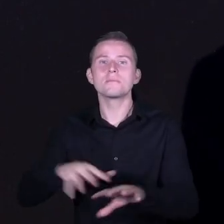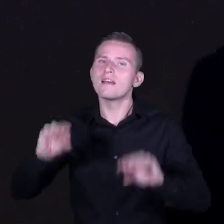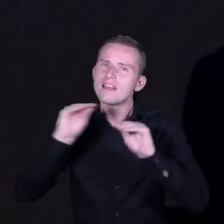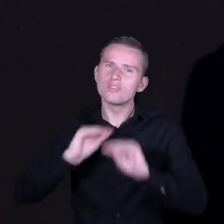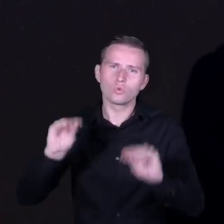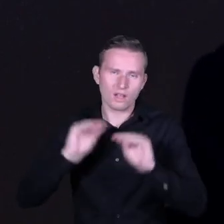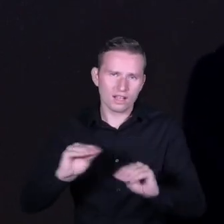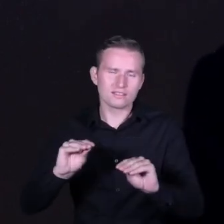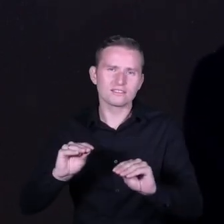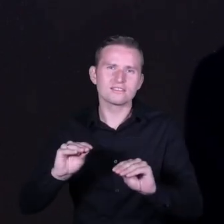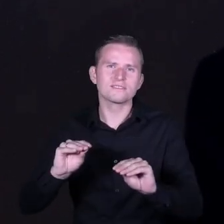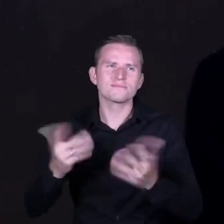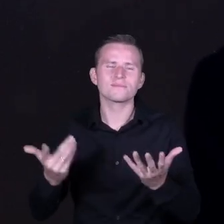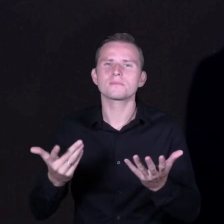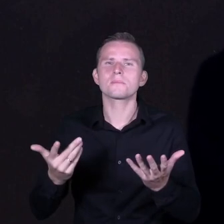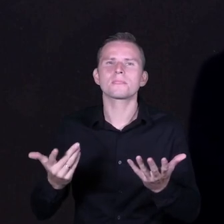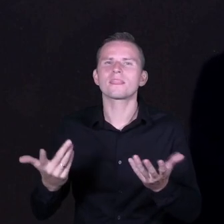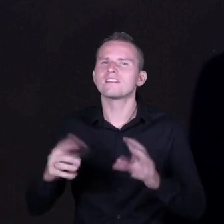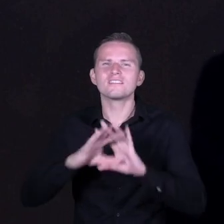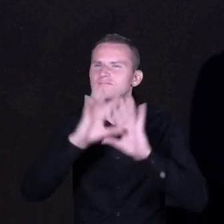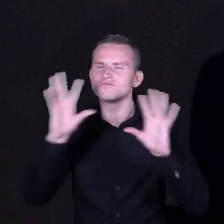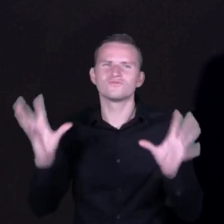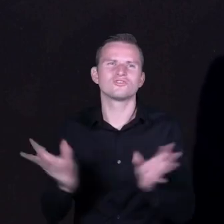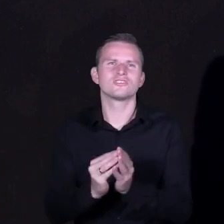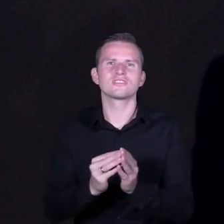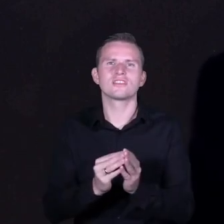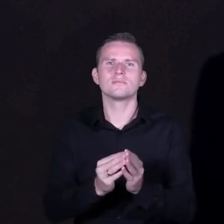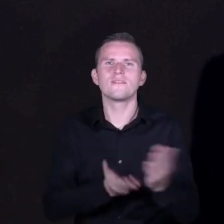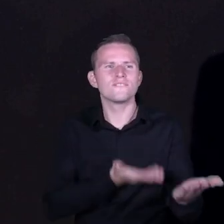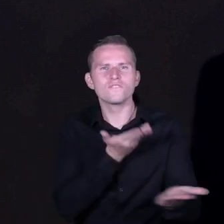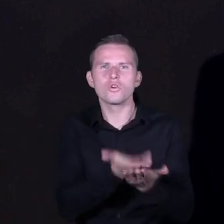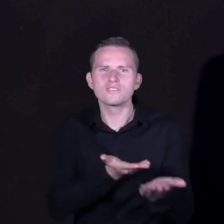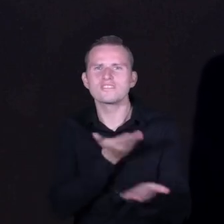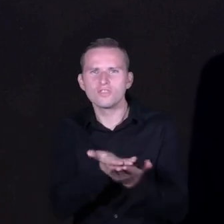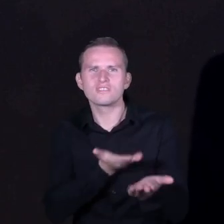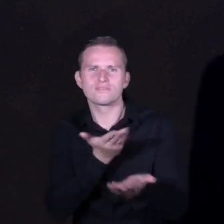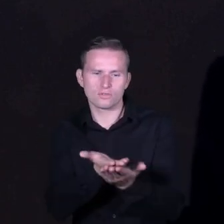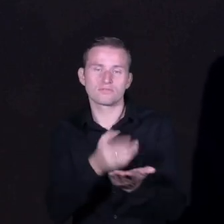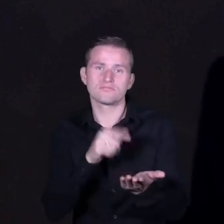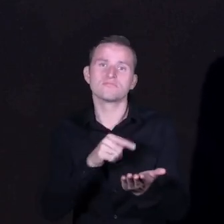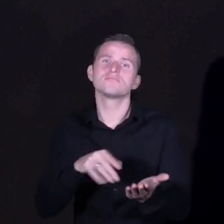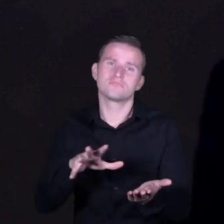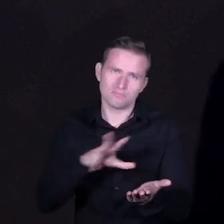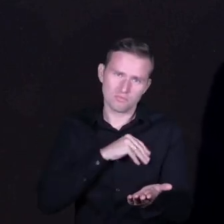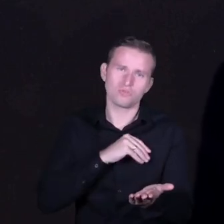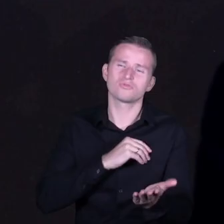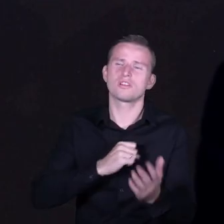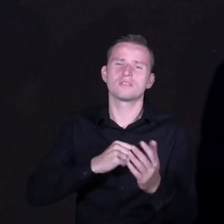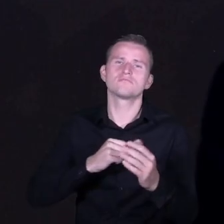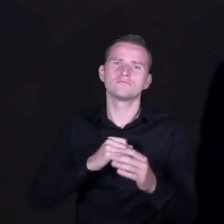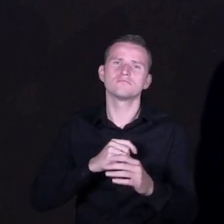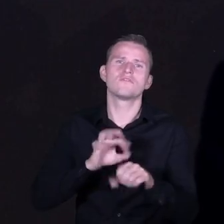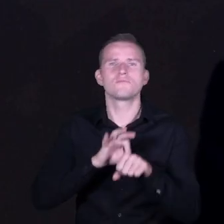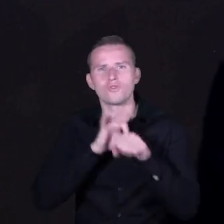prostu te wszystkie skomasowane wnioski zacząć wdrażać na każdym możliwym etapie. I